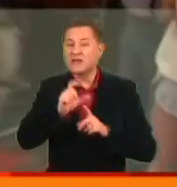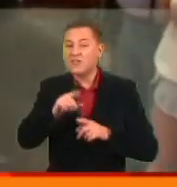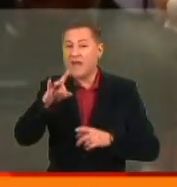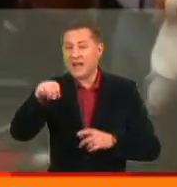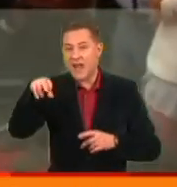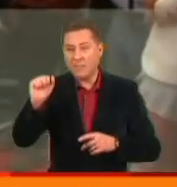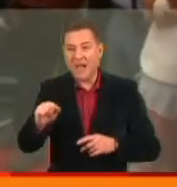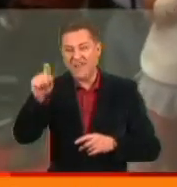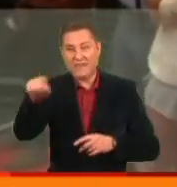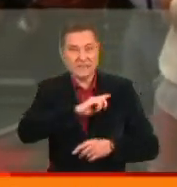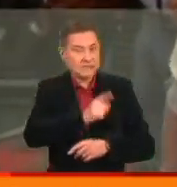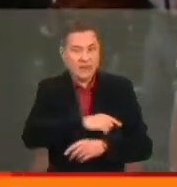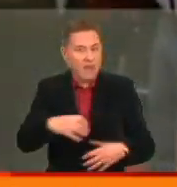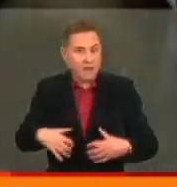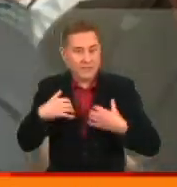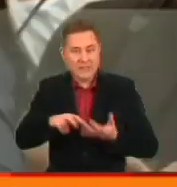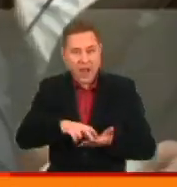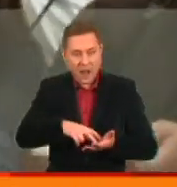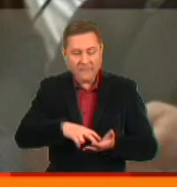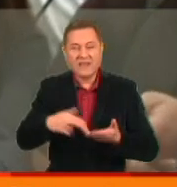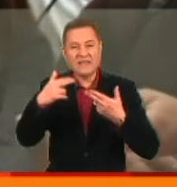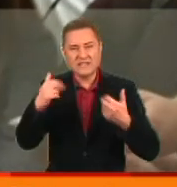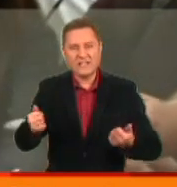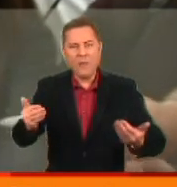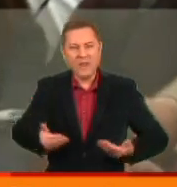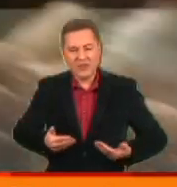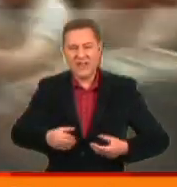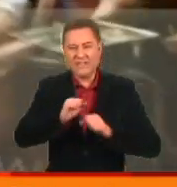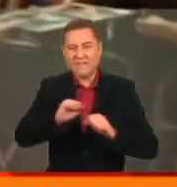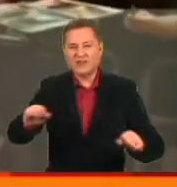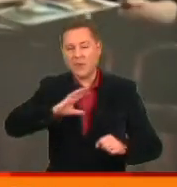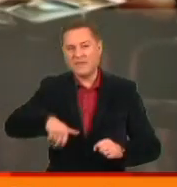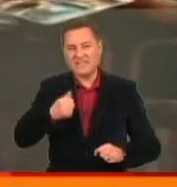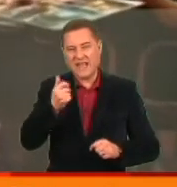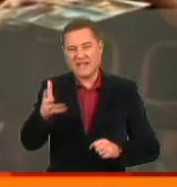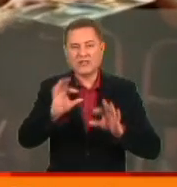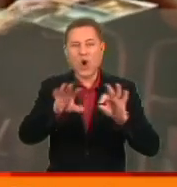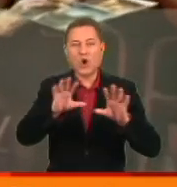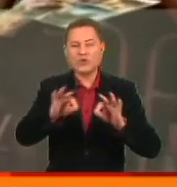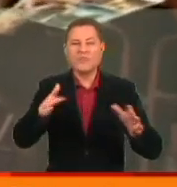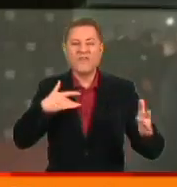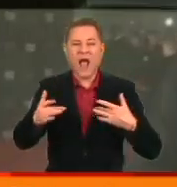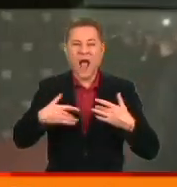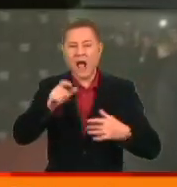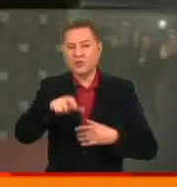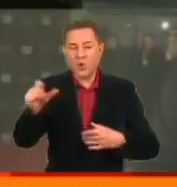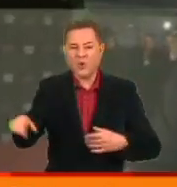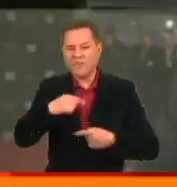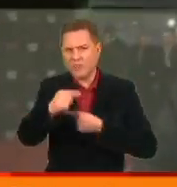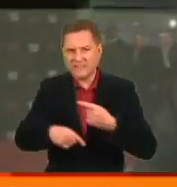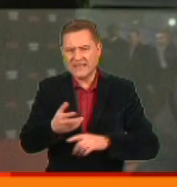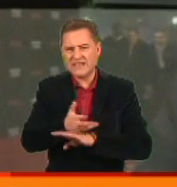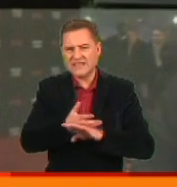Репа, він тоді сильно злякався. А зізнатись у пережитому наважився після низки розповідей акторок про постійні